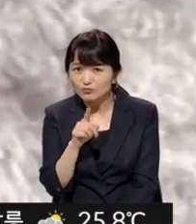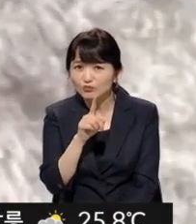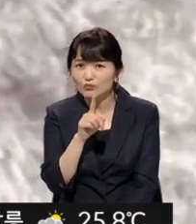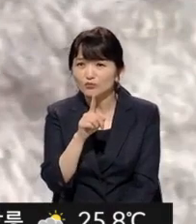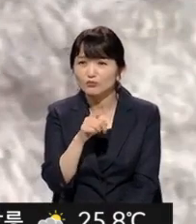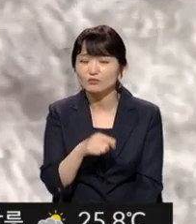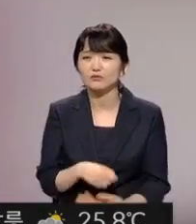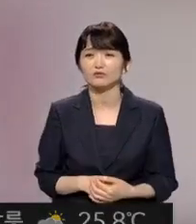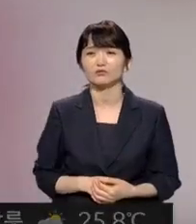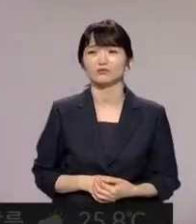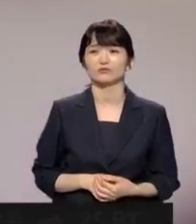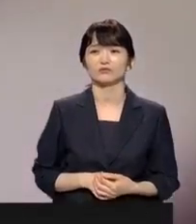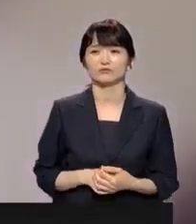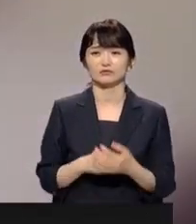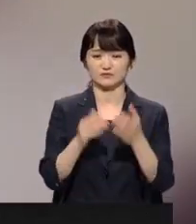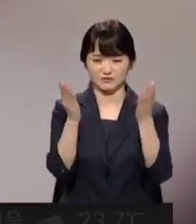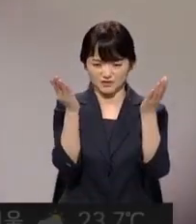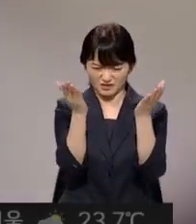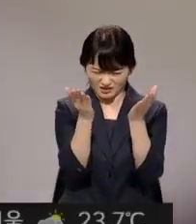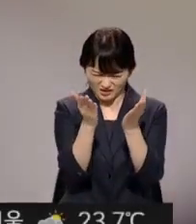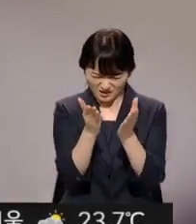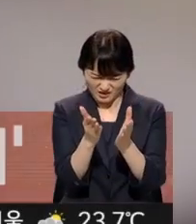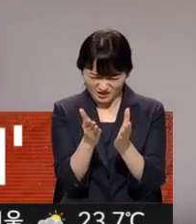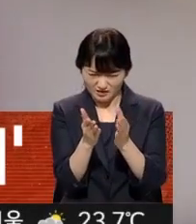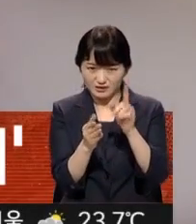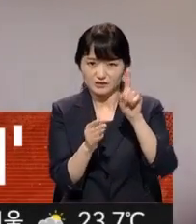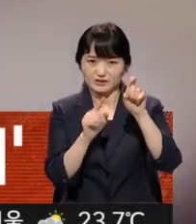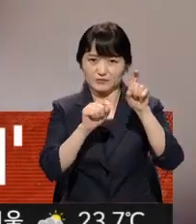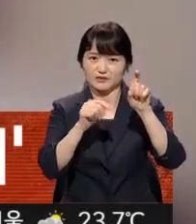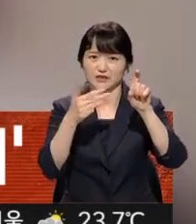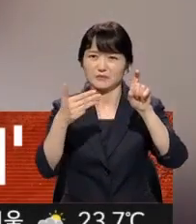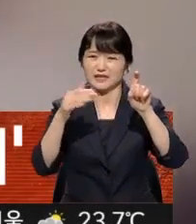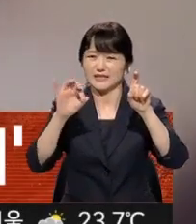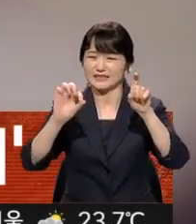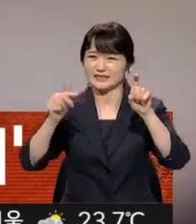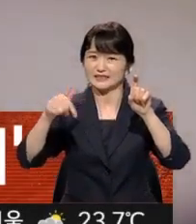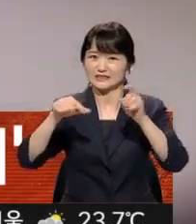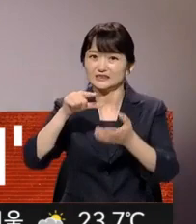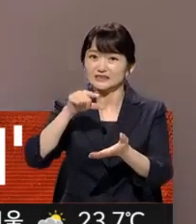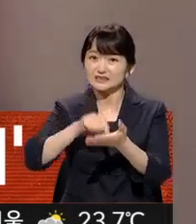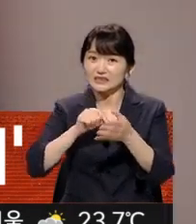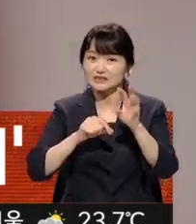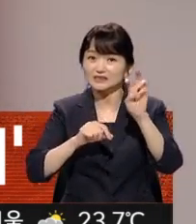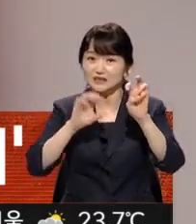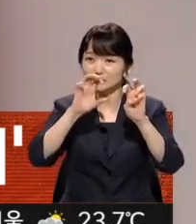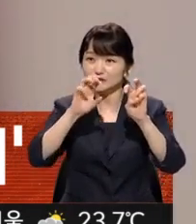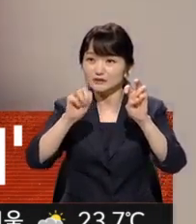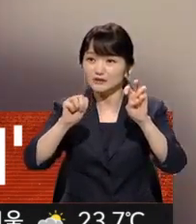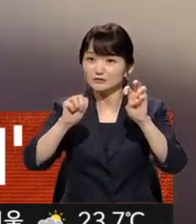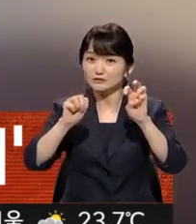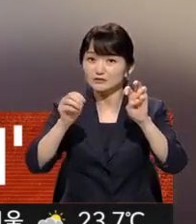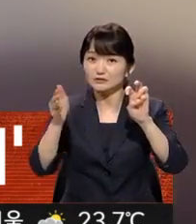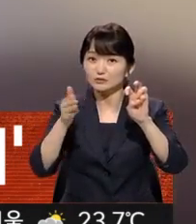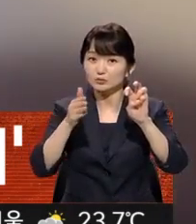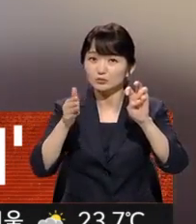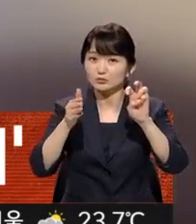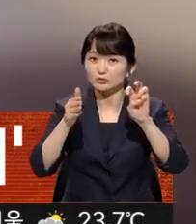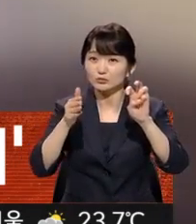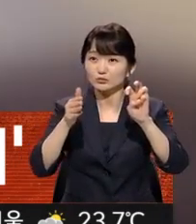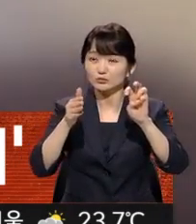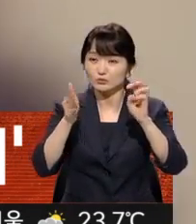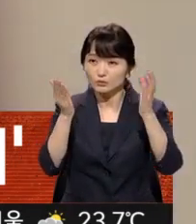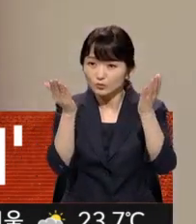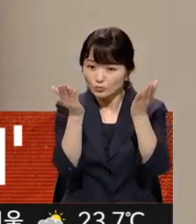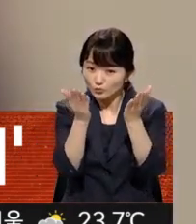아니에요? 예, 최대로 줄였을 때 허리 둘레가 겨우 11.8cm, 약 30cm 정도 된다고 합니다. 자, 이런